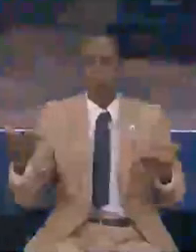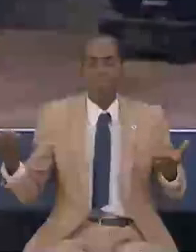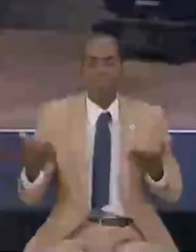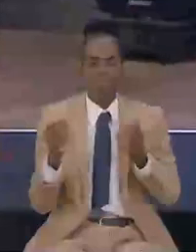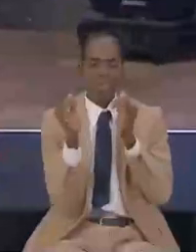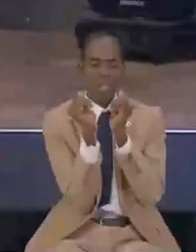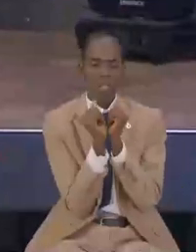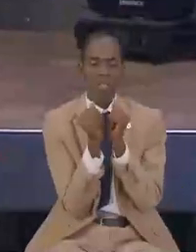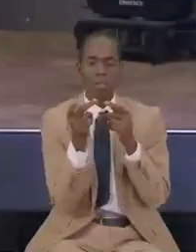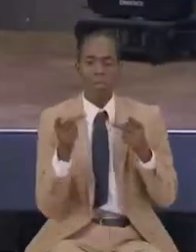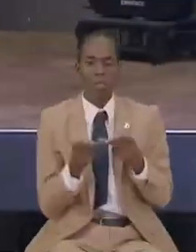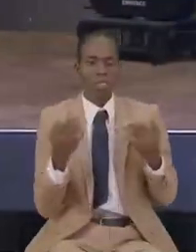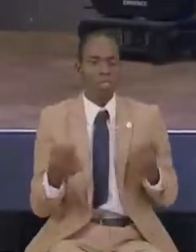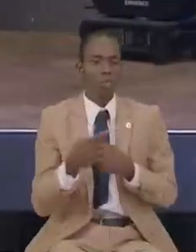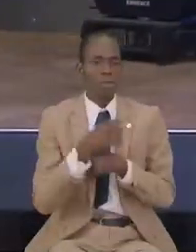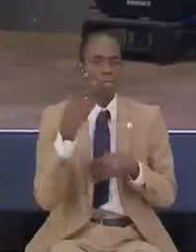captivité. Voyons,